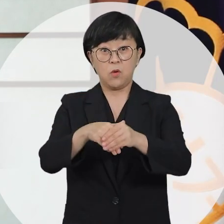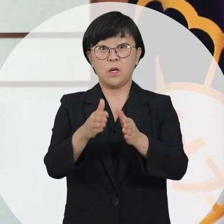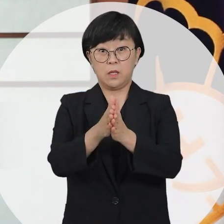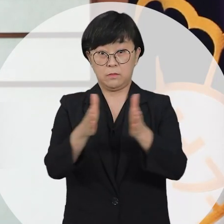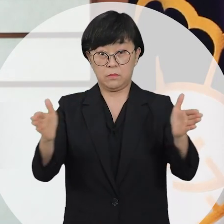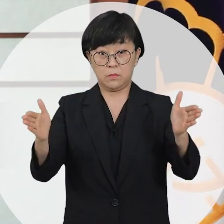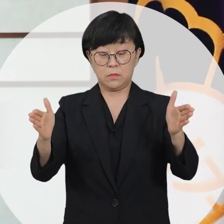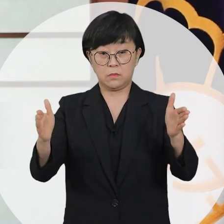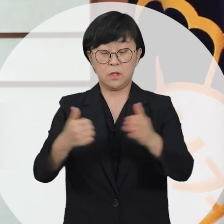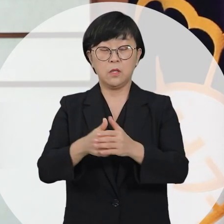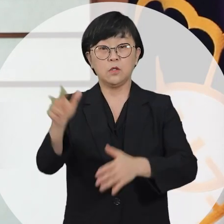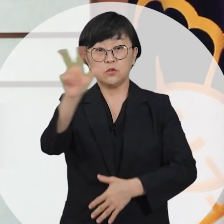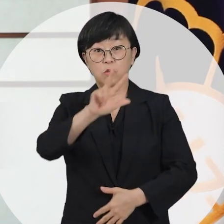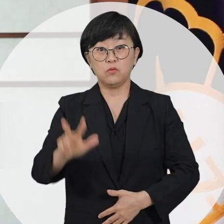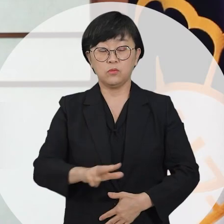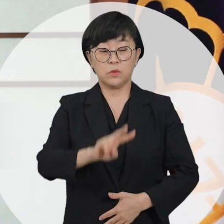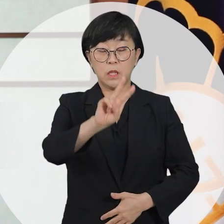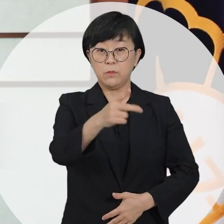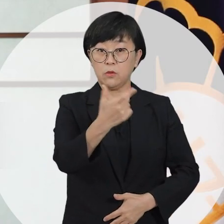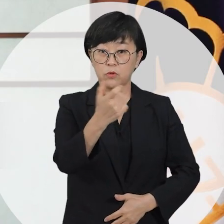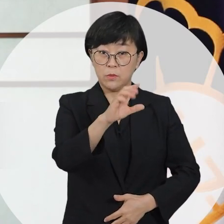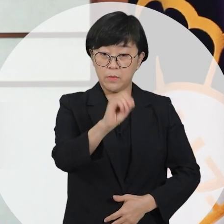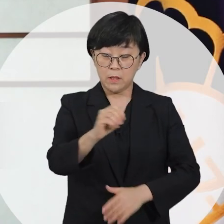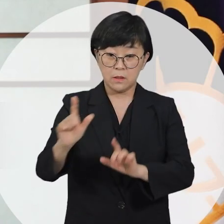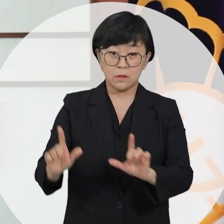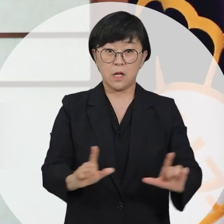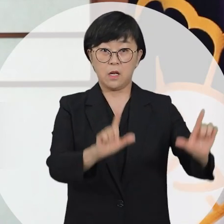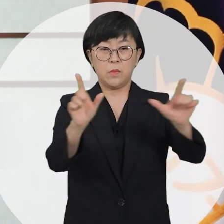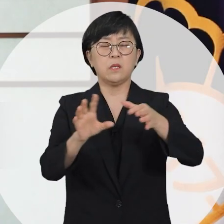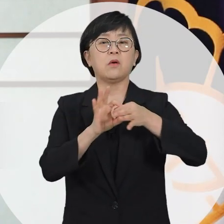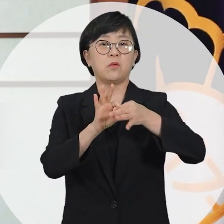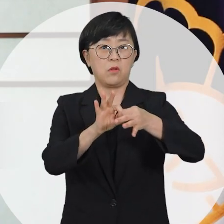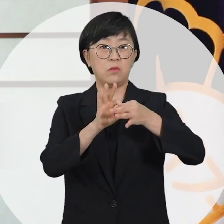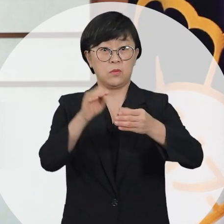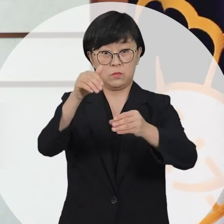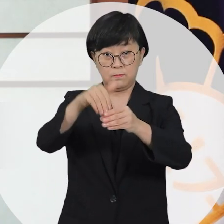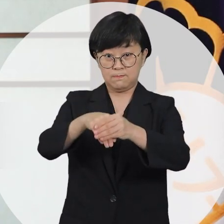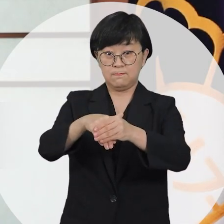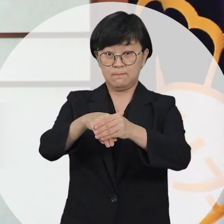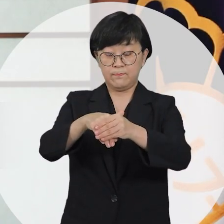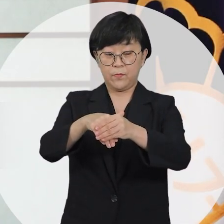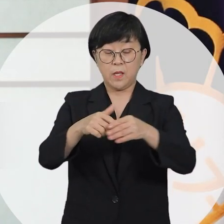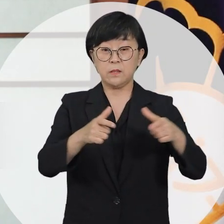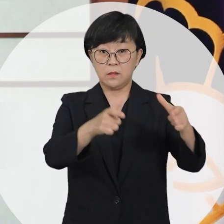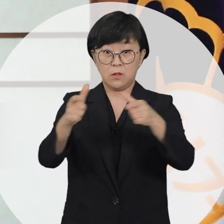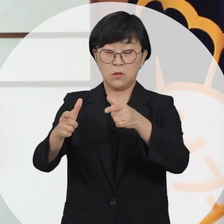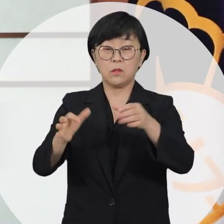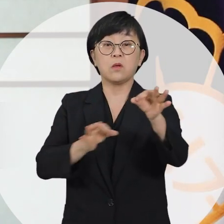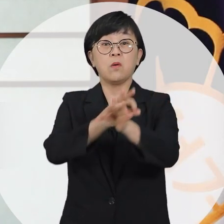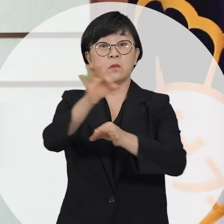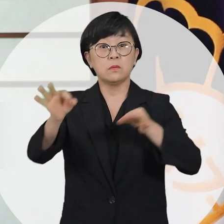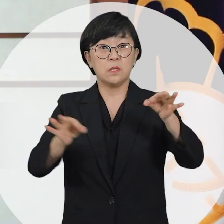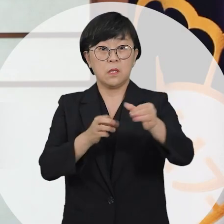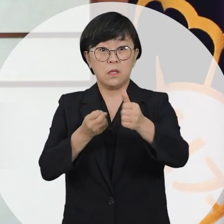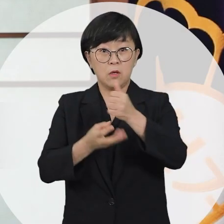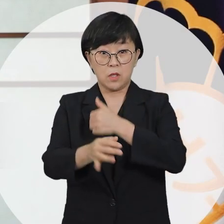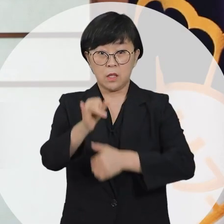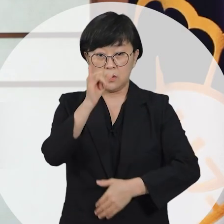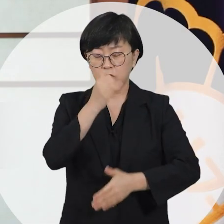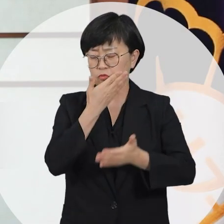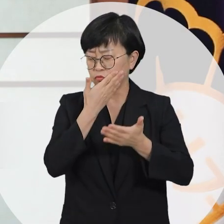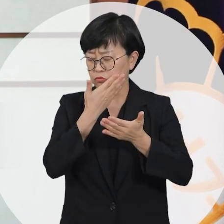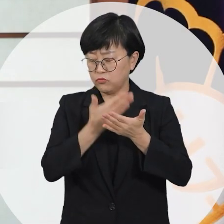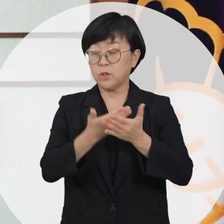전국 260만 조합원들의 삶에 직결되는 선거이자 지역 경제에도 영향을 미치는